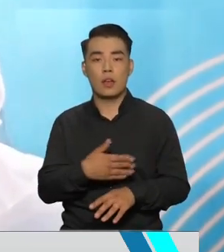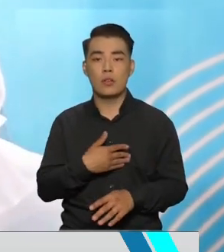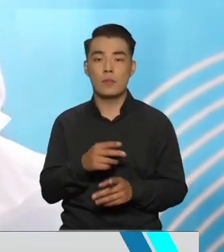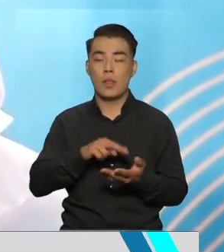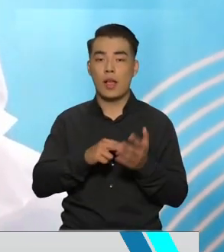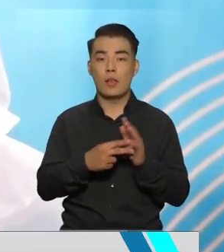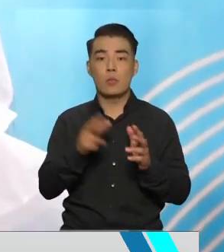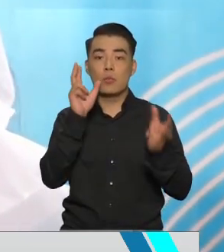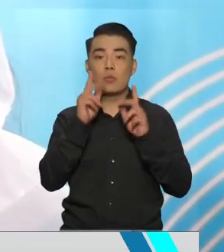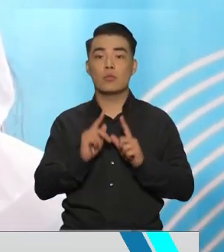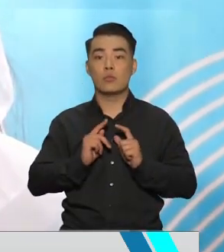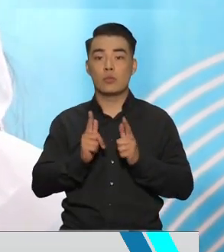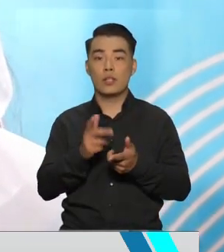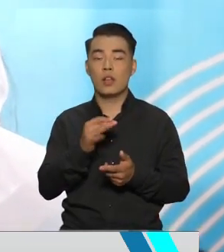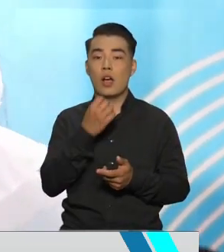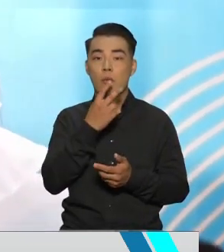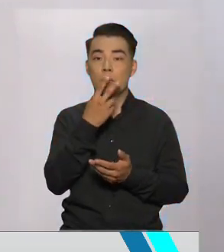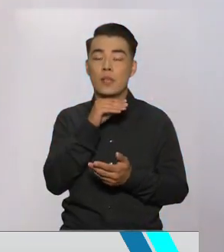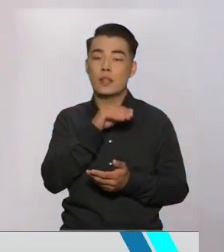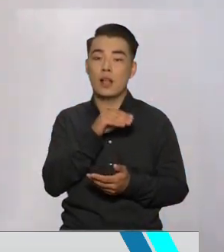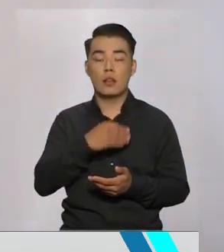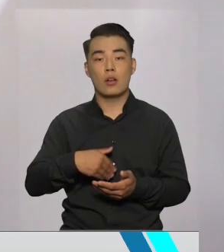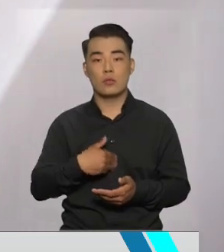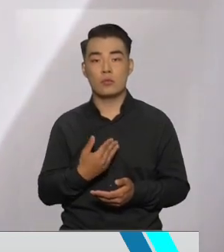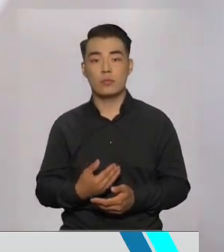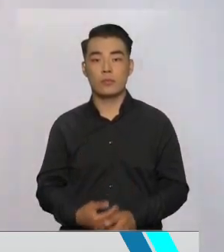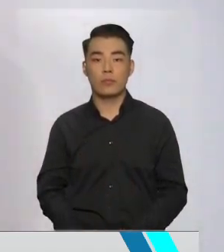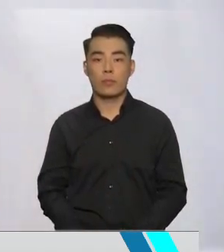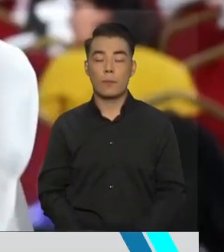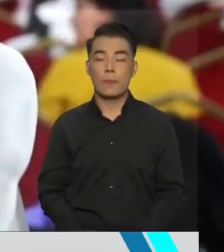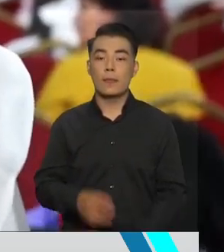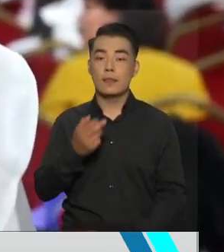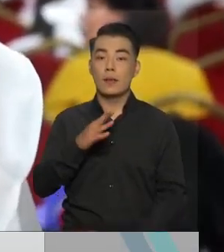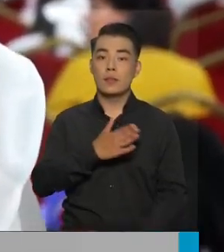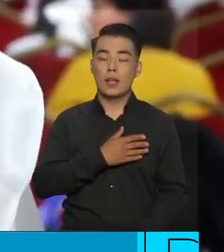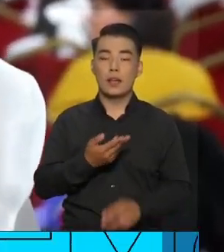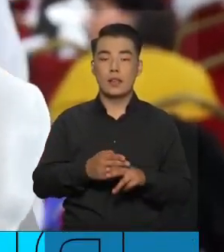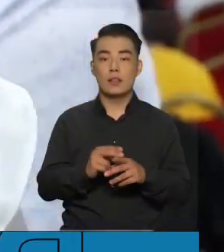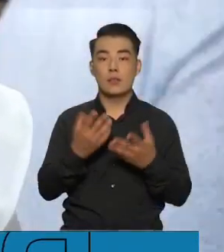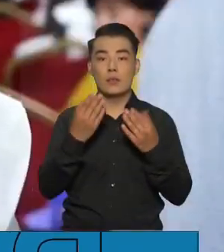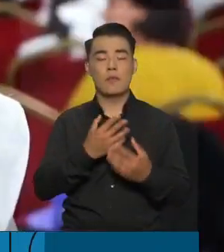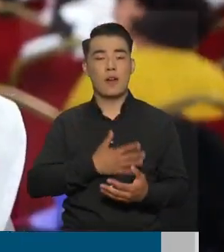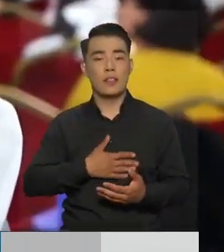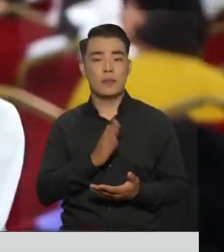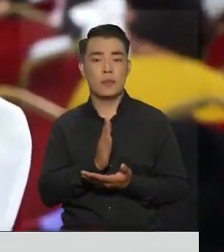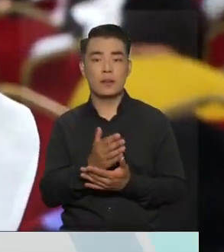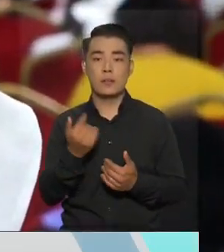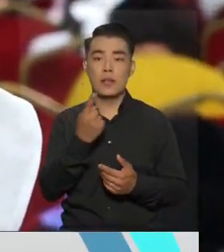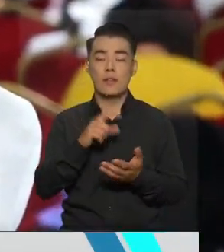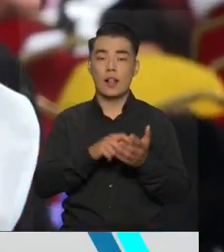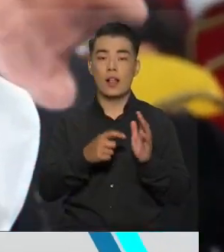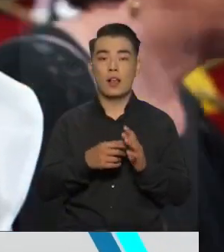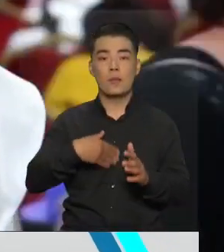поступить в университет и стать хорошим специалистом. Для меня это особенный день, волнительный. С первого класса